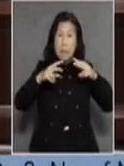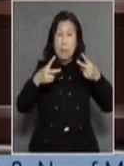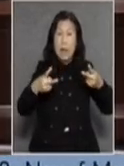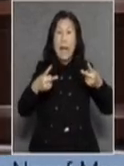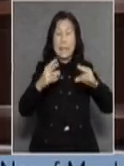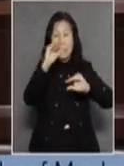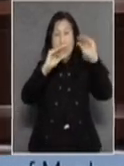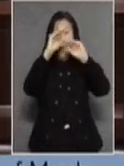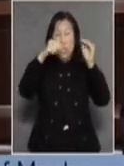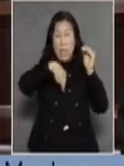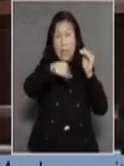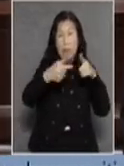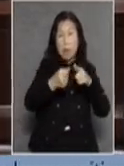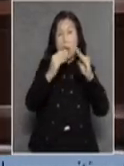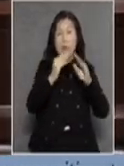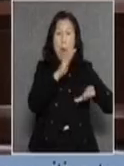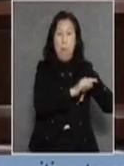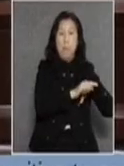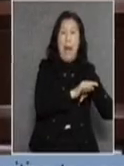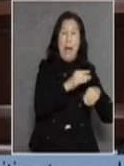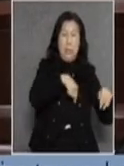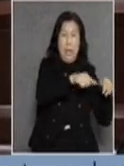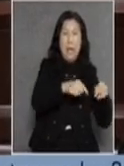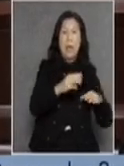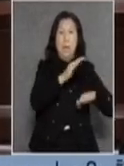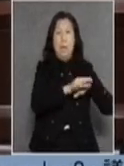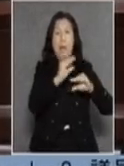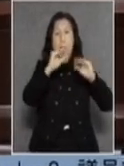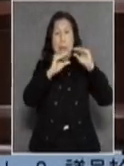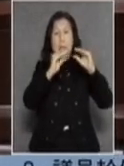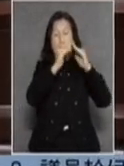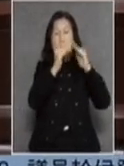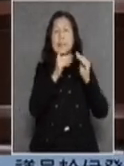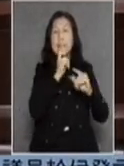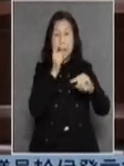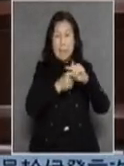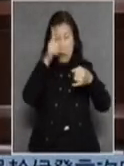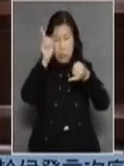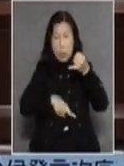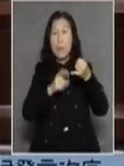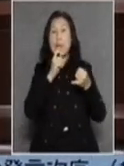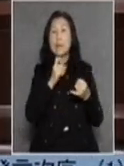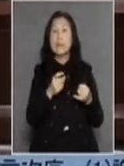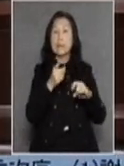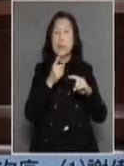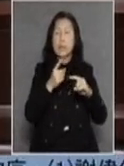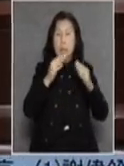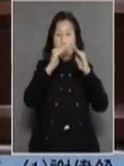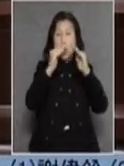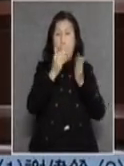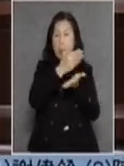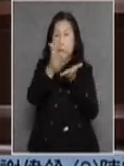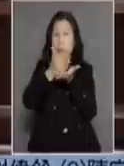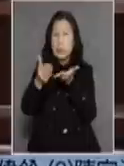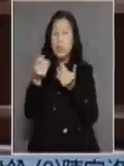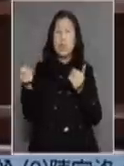地不囤樓的政策配套，才能夠真正有效將 樓宇供應重